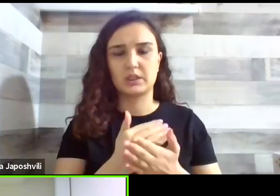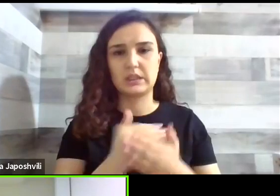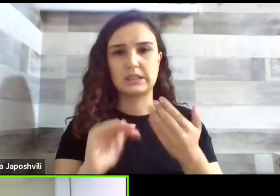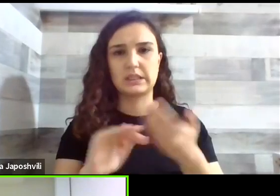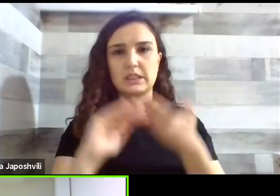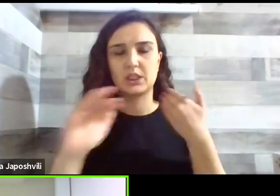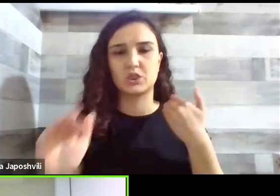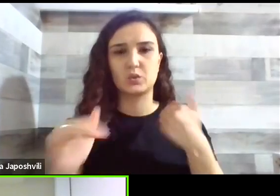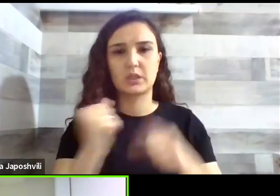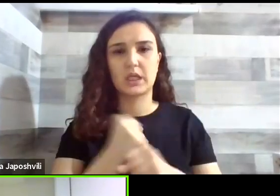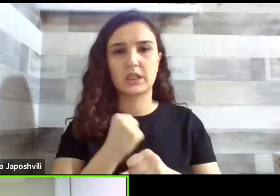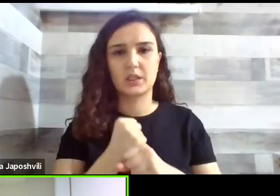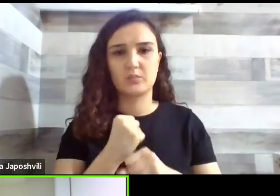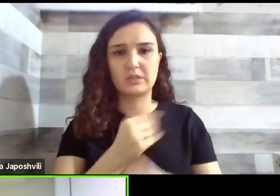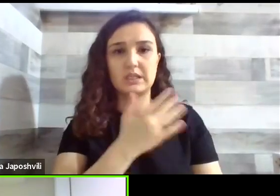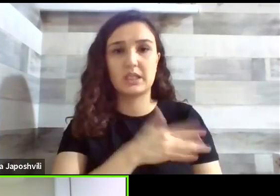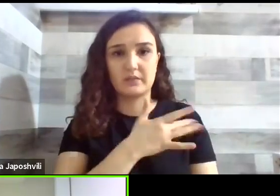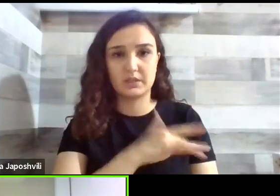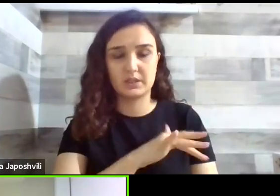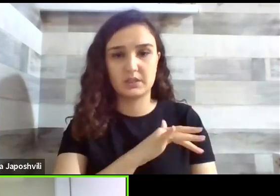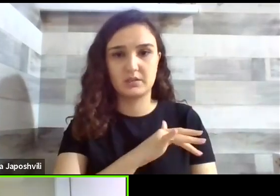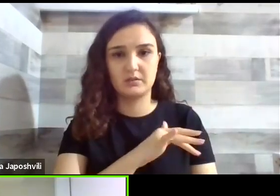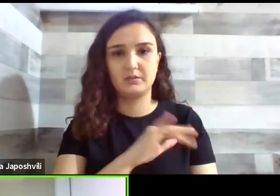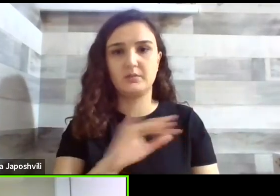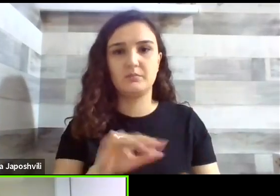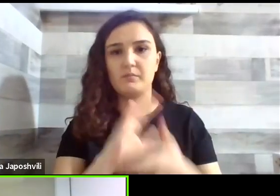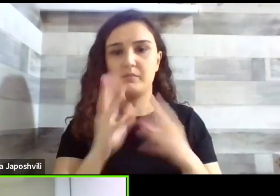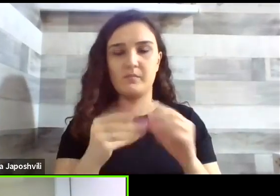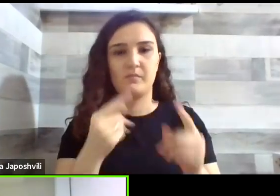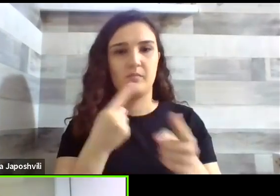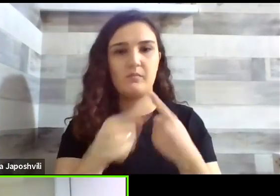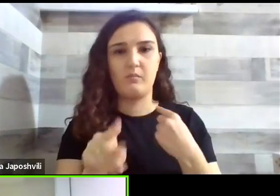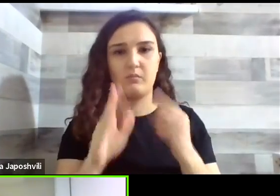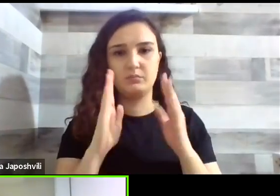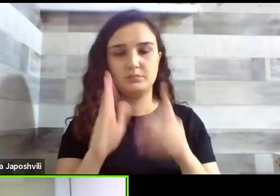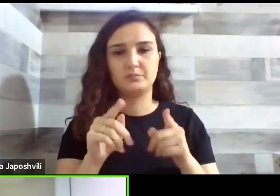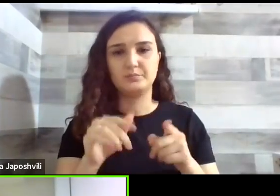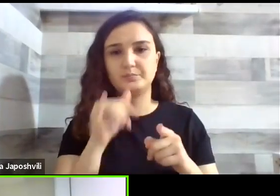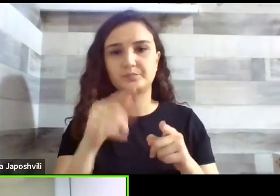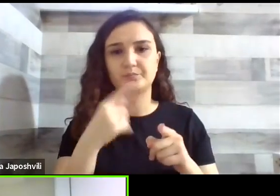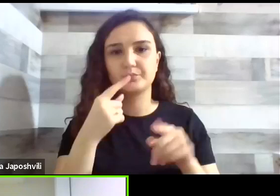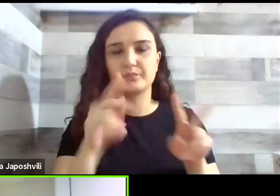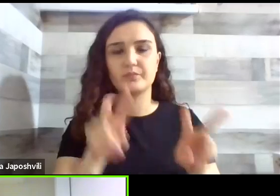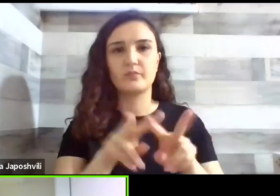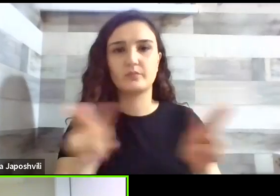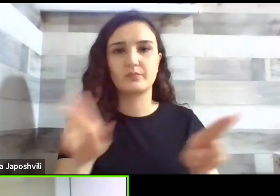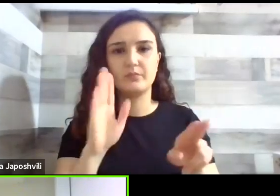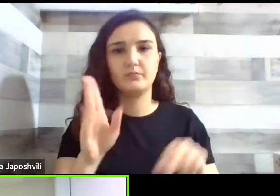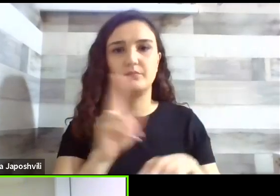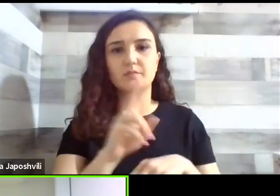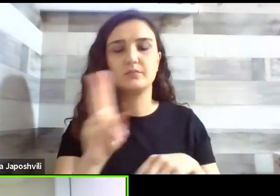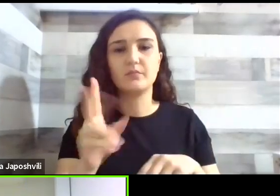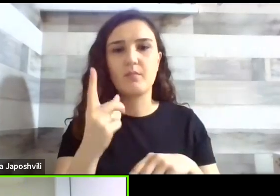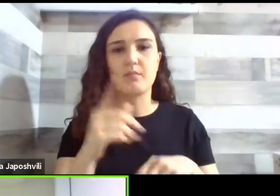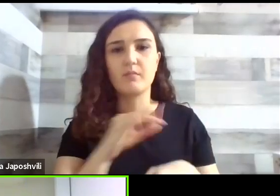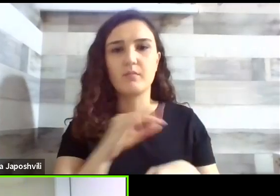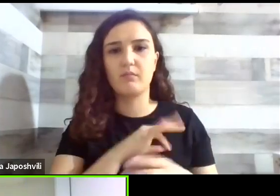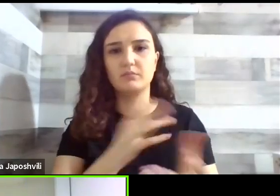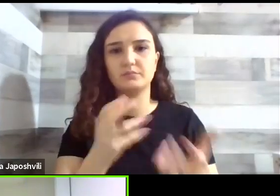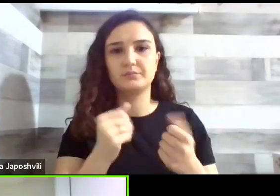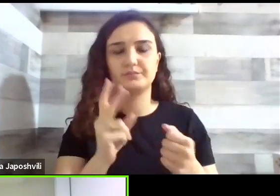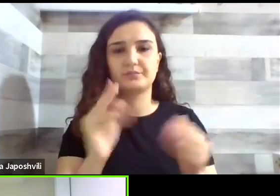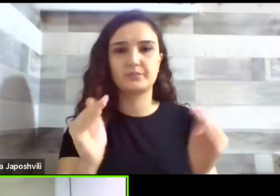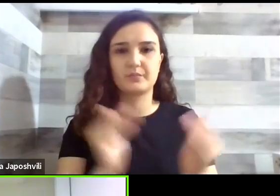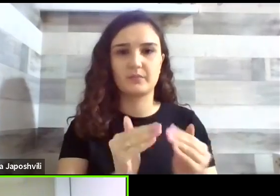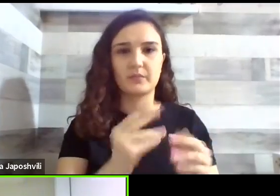დისტანციურად განხორციელებული სერვისის, ხო? აბსოლუტურად განსხვავებული იქნება, ვერ ვიტყვით, რომ იდენტური იქნება, ვიღაცა მეცარგებელს მიიღებს, ვიღაცა ნაკლებს.